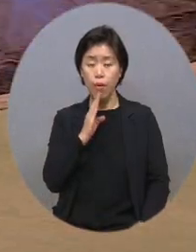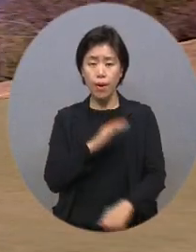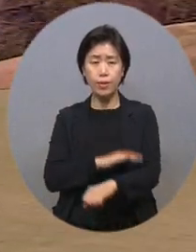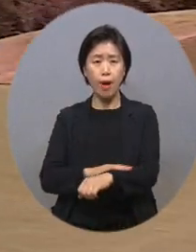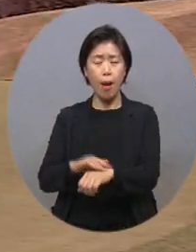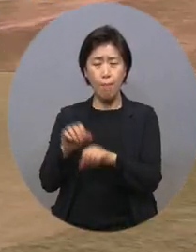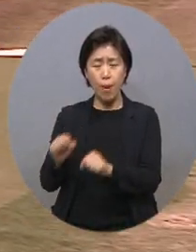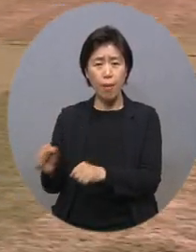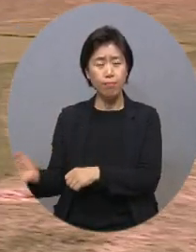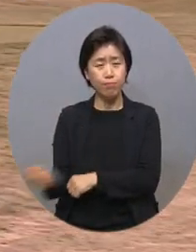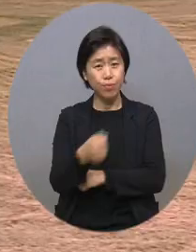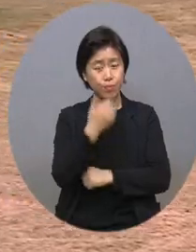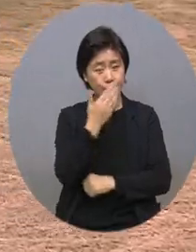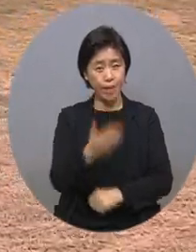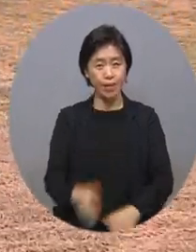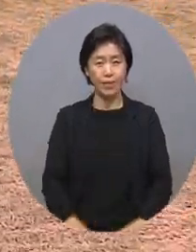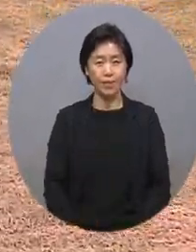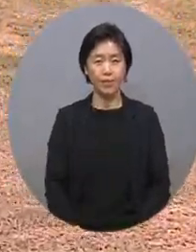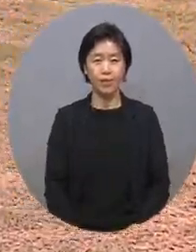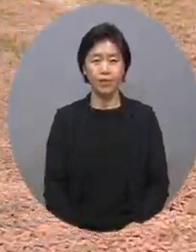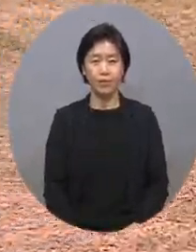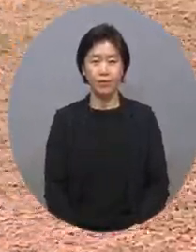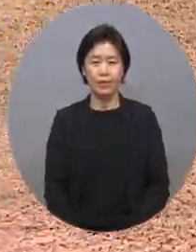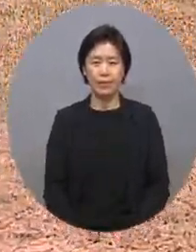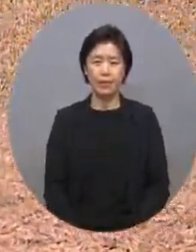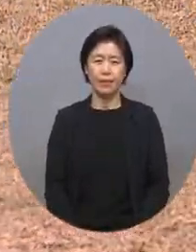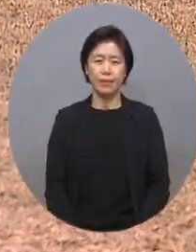진짜 잘 쳐. 우와. 아~